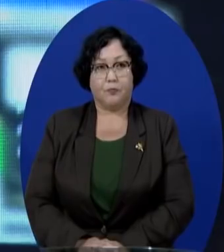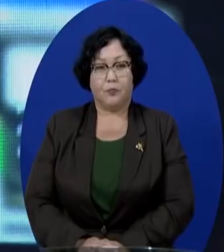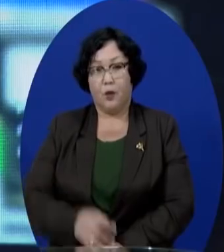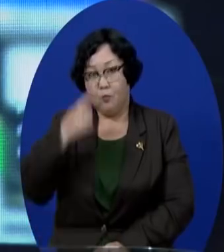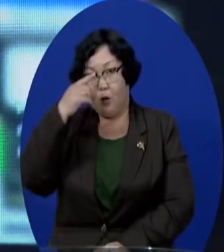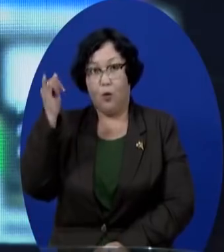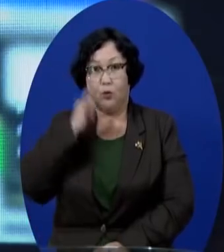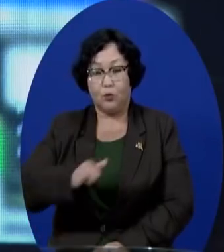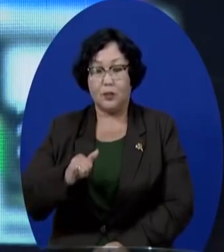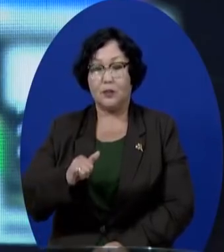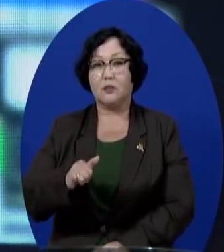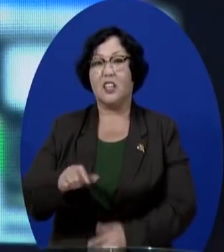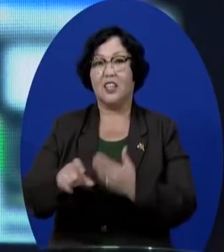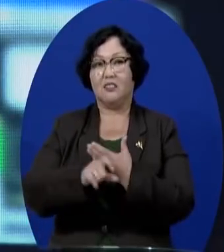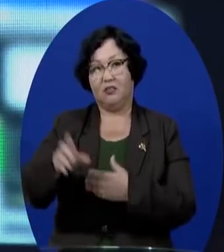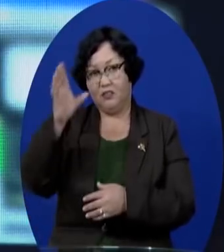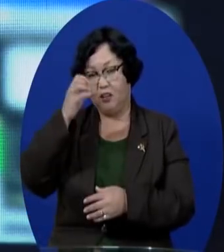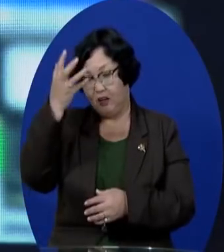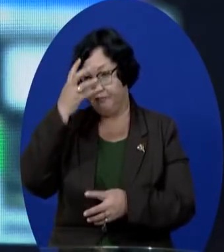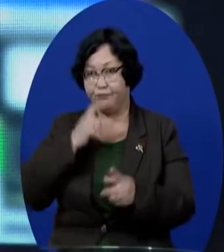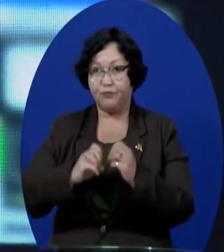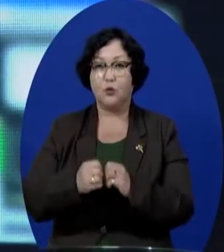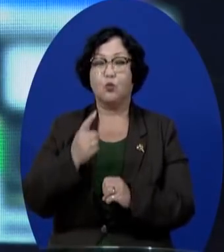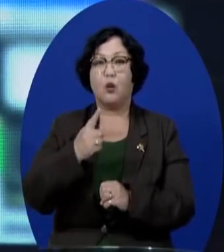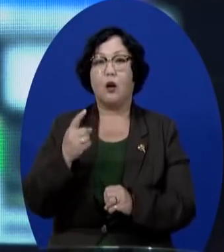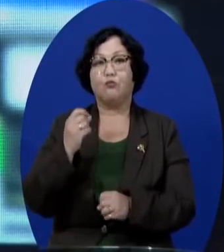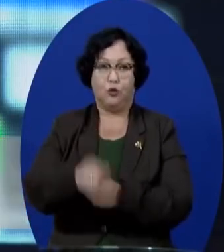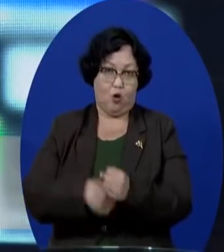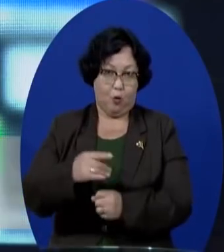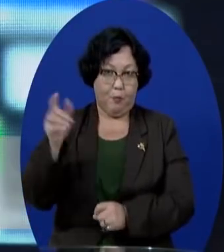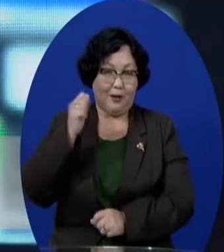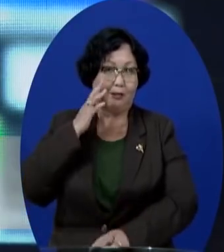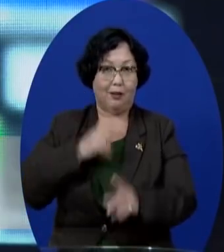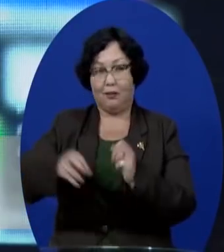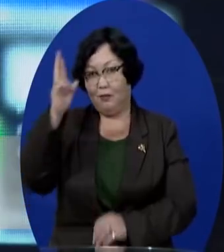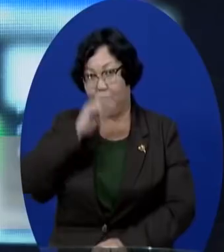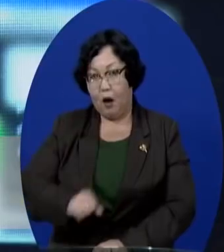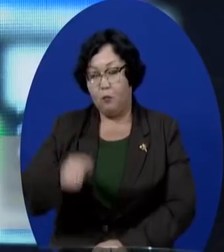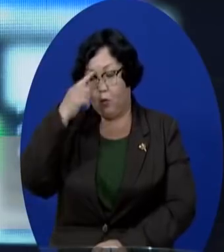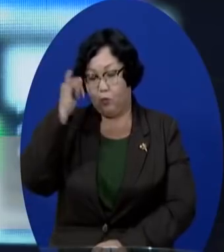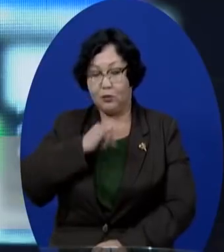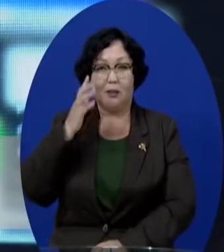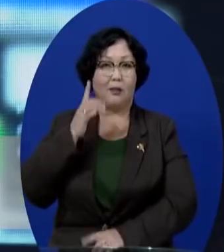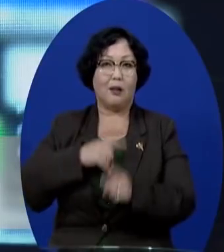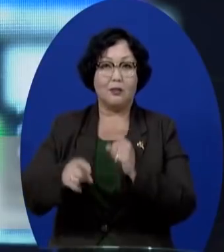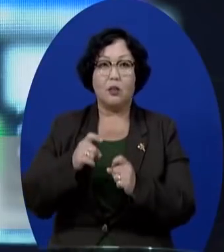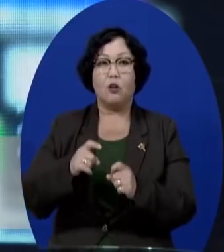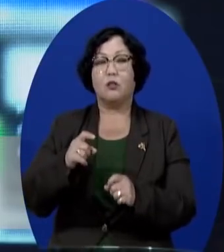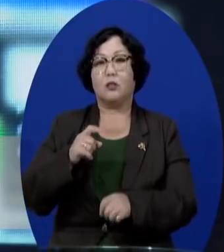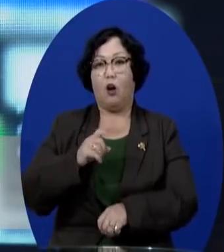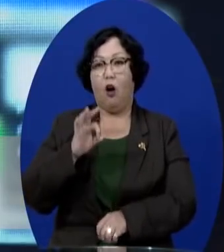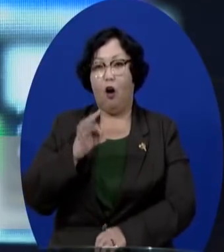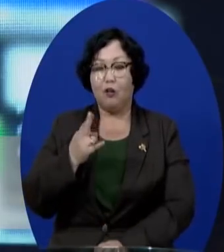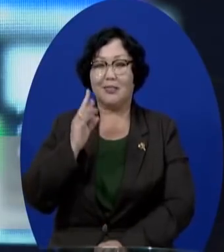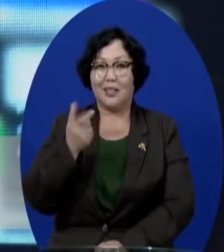Монгол Улсад дипломат алба үүсэсний 110 жилийн ой энэ он тохиож байгаа. За энэ хүрээнд гадаад харилцааны яамнаас Монгол Улсын гадаад харилцаан он цагийн товчхон